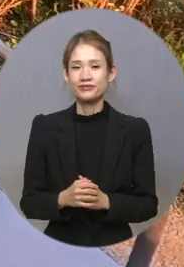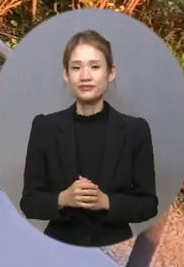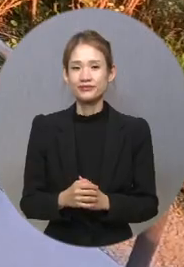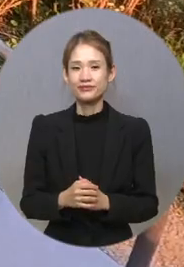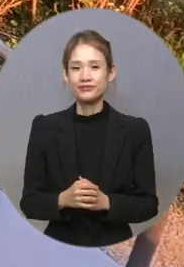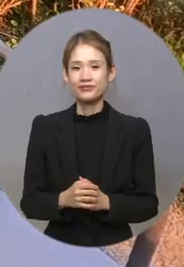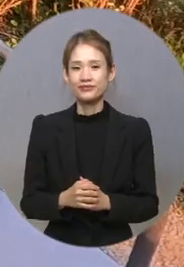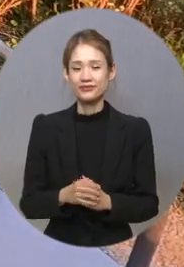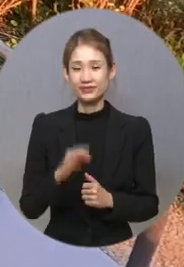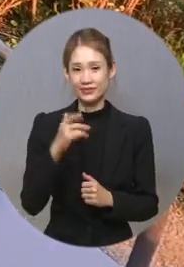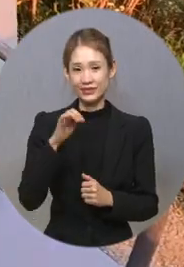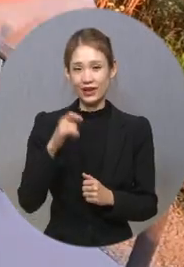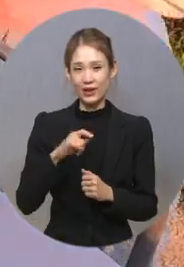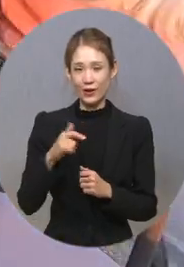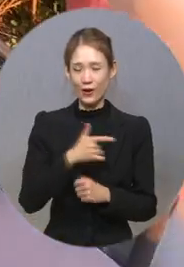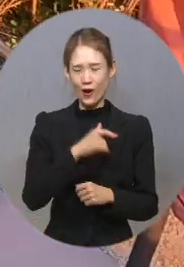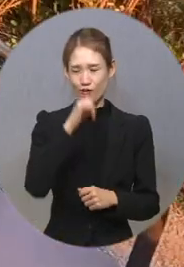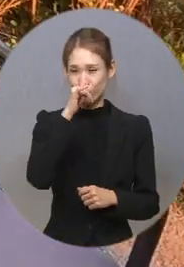디사시 모두 다